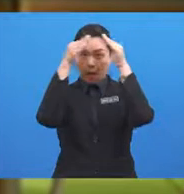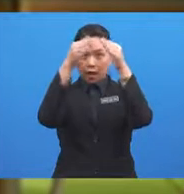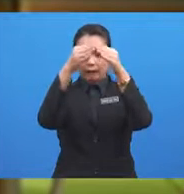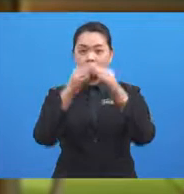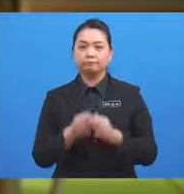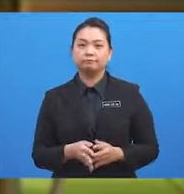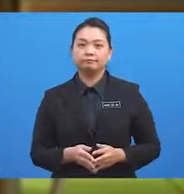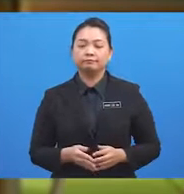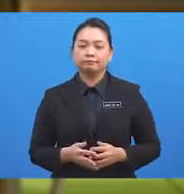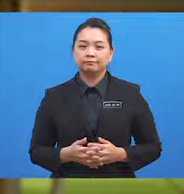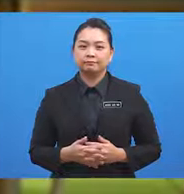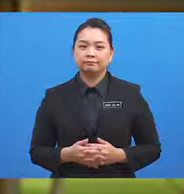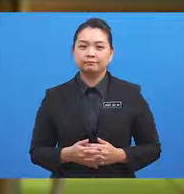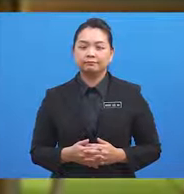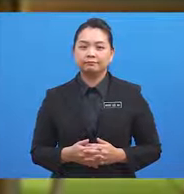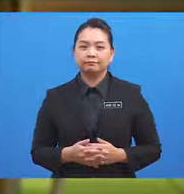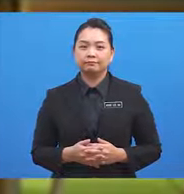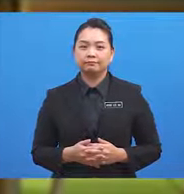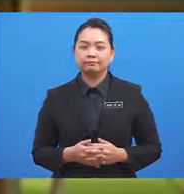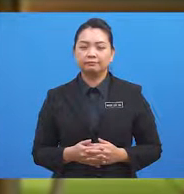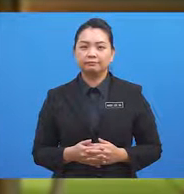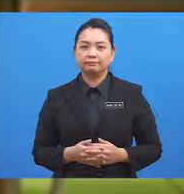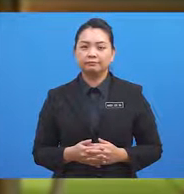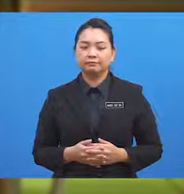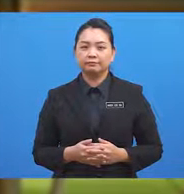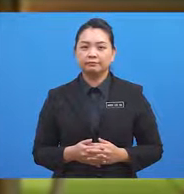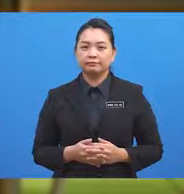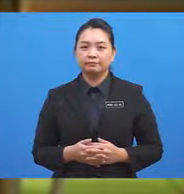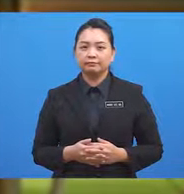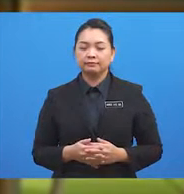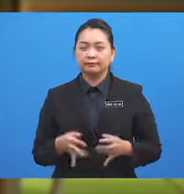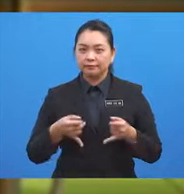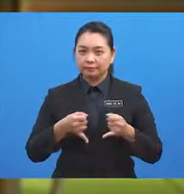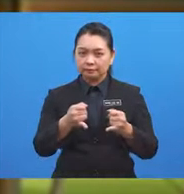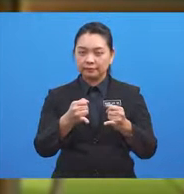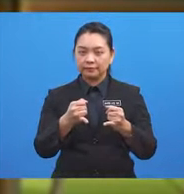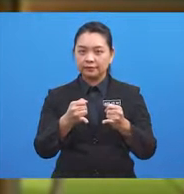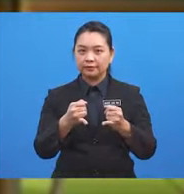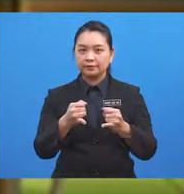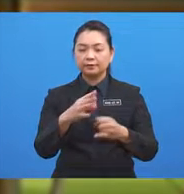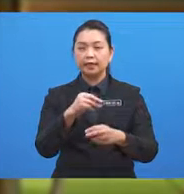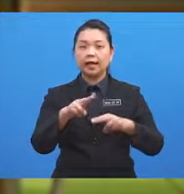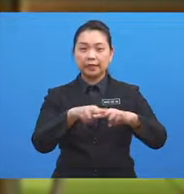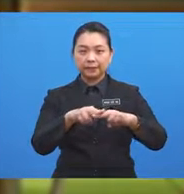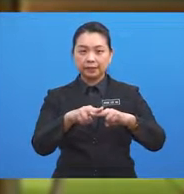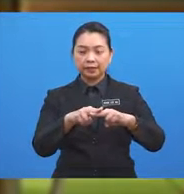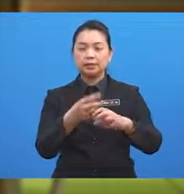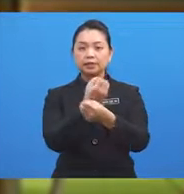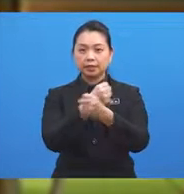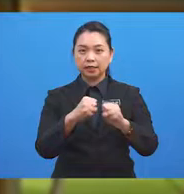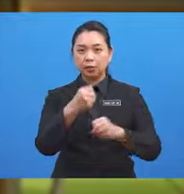Bagi kawasan perindustrian, jaringan jalan raya dan kereta api disediakan